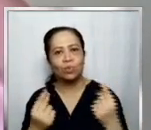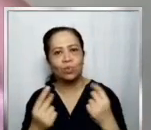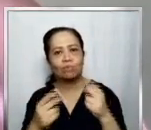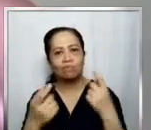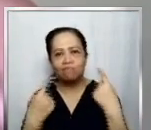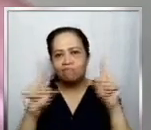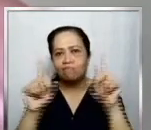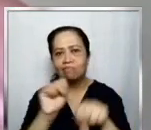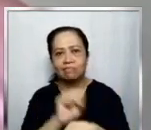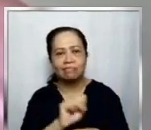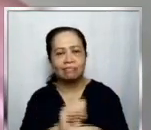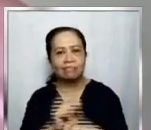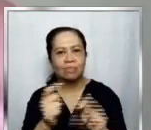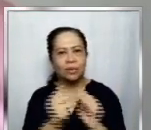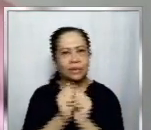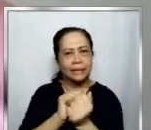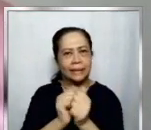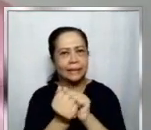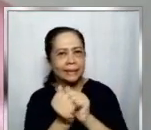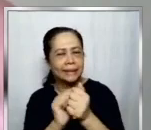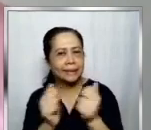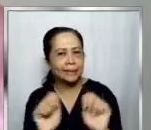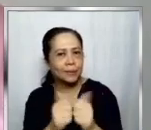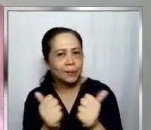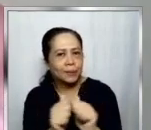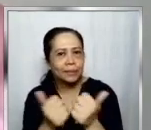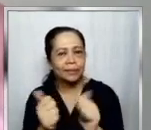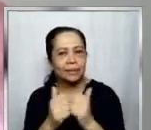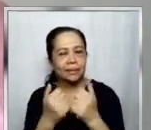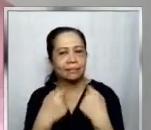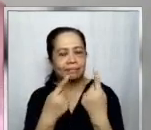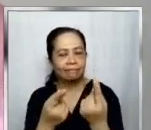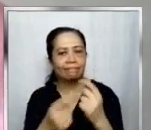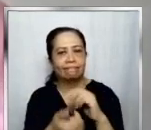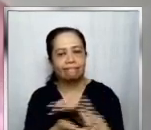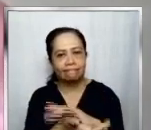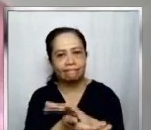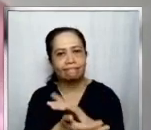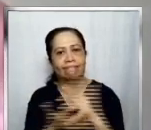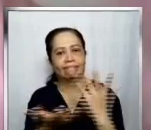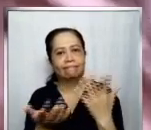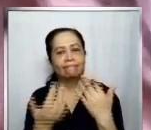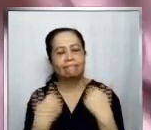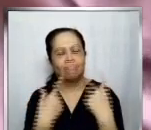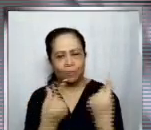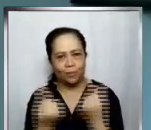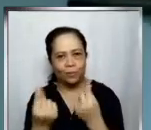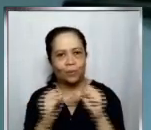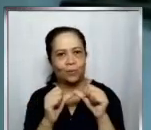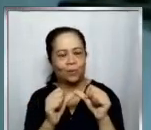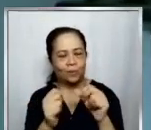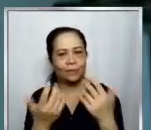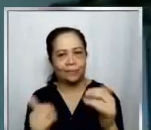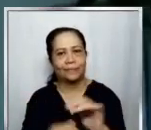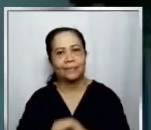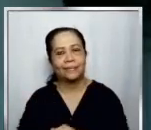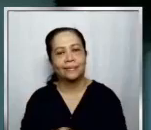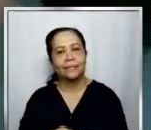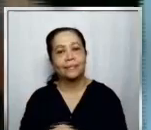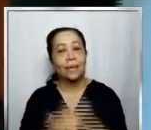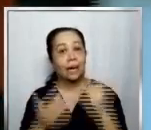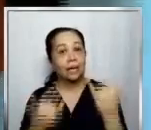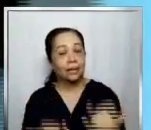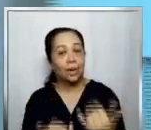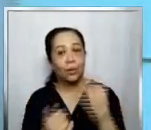pwedeng adjustment na gawin natin para during this COVID, may magawa pa rin tayong bagong content. At ngayong naka-home